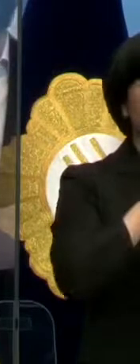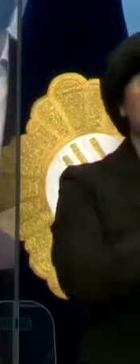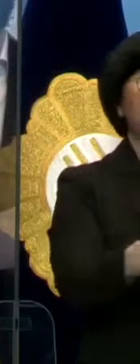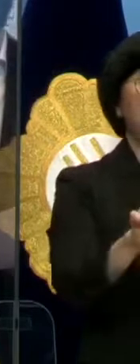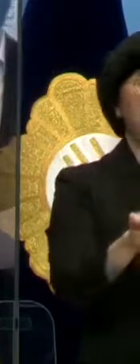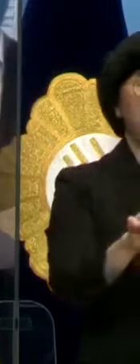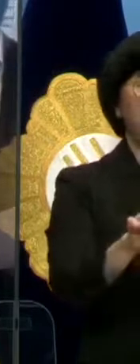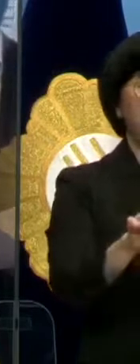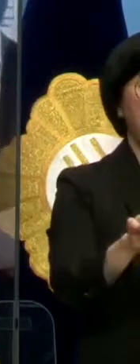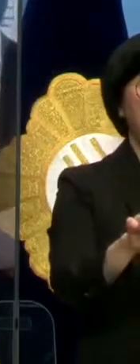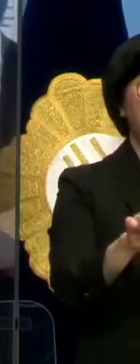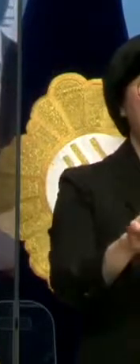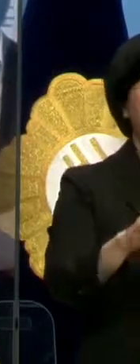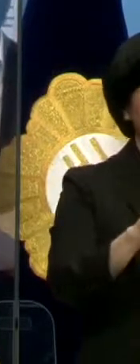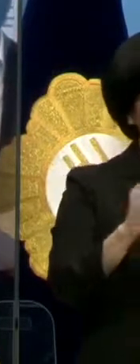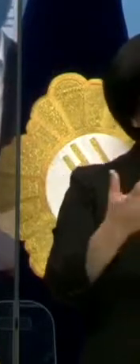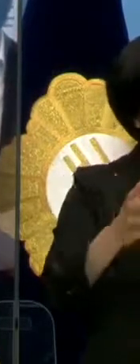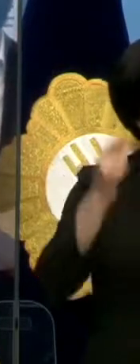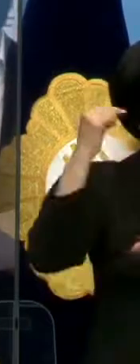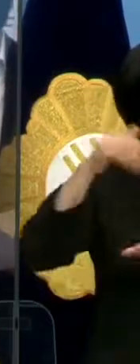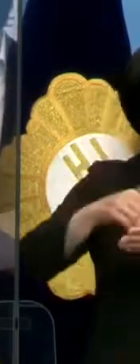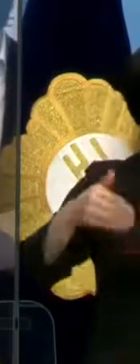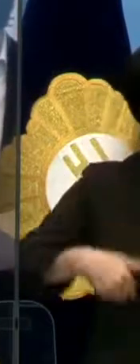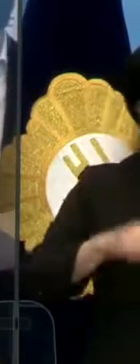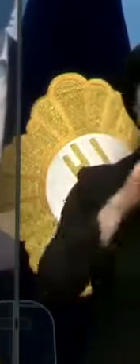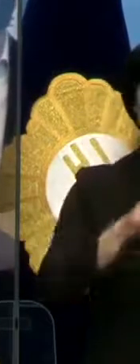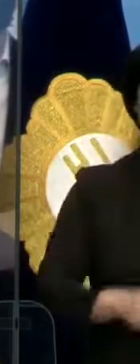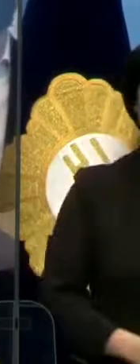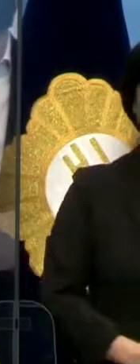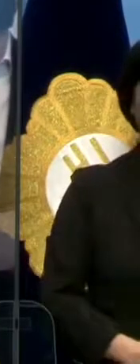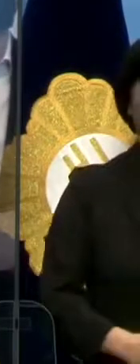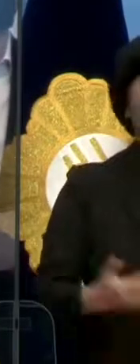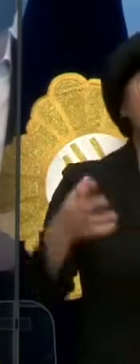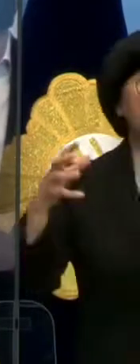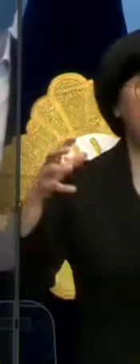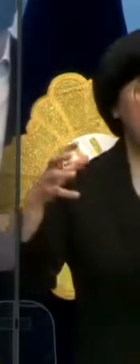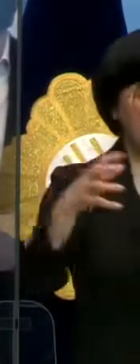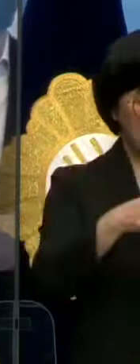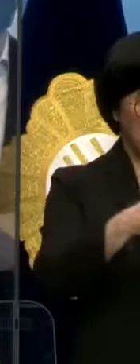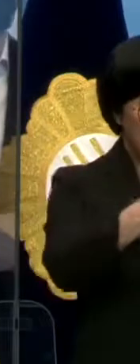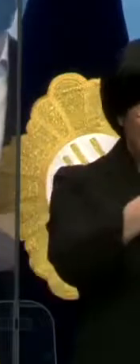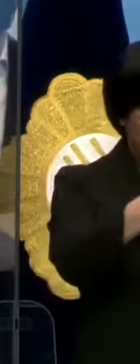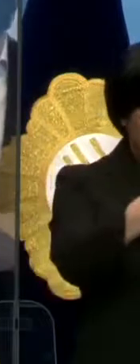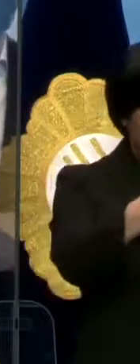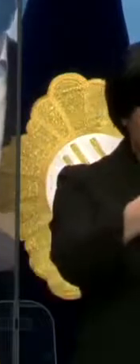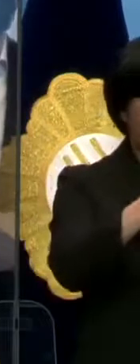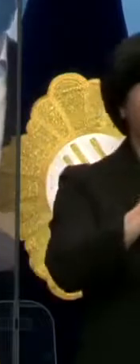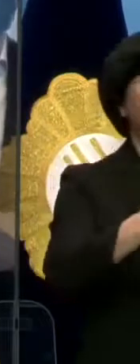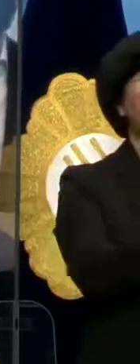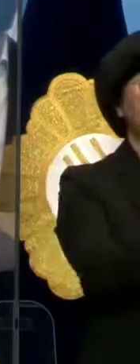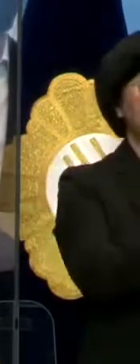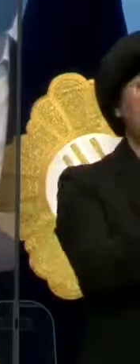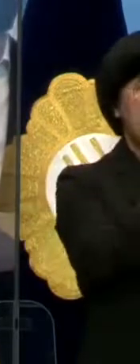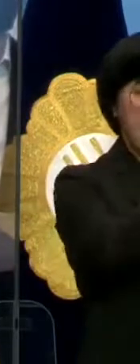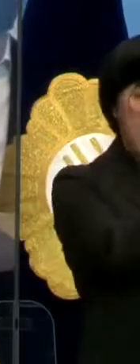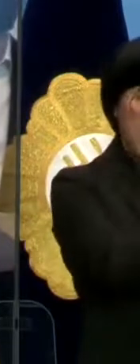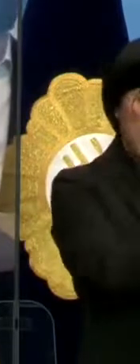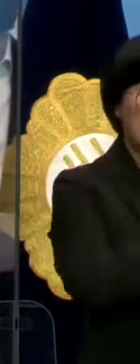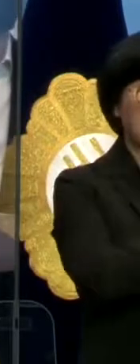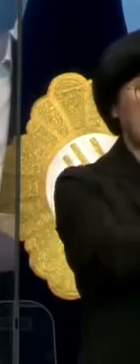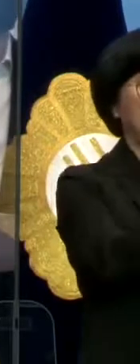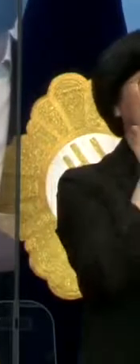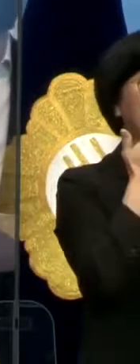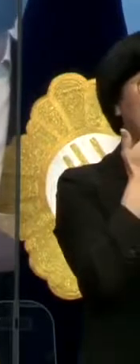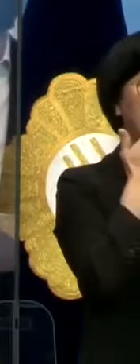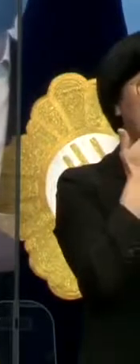이런 부분에서 야당의 반성이 필요하다고 생각합니다. 함께 모여서 머리를 맞대면은 어떤 법안이든지 통과시킬